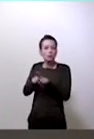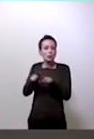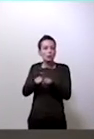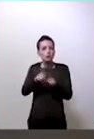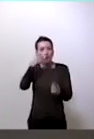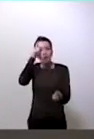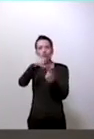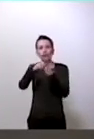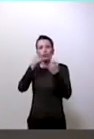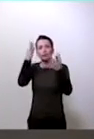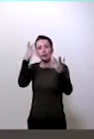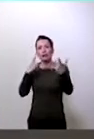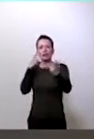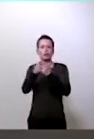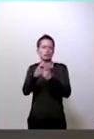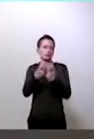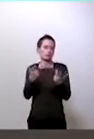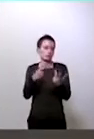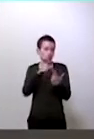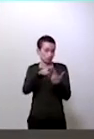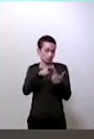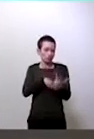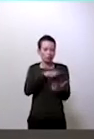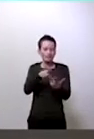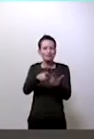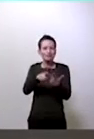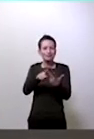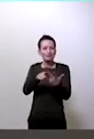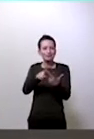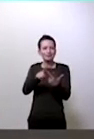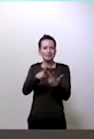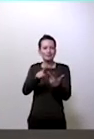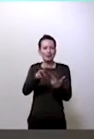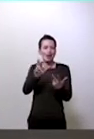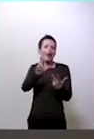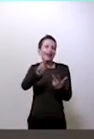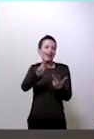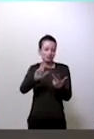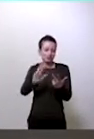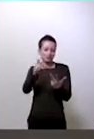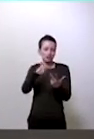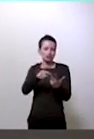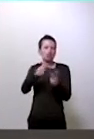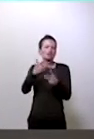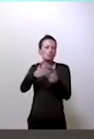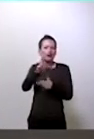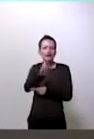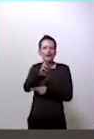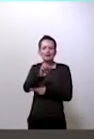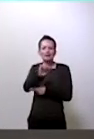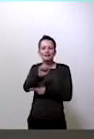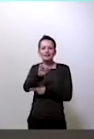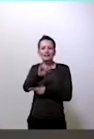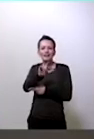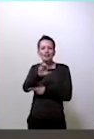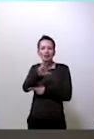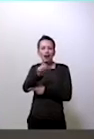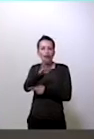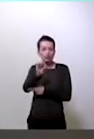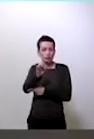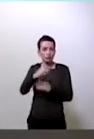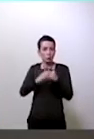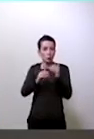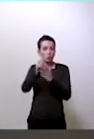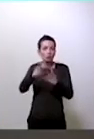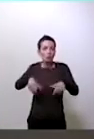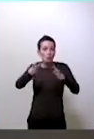enjeux climatiques. Enfin, le troisième branche du triptyque, le troisième R, c'est la résilience. La résilience dans la construction immobilière,